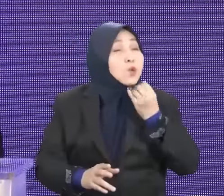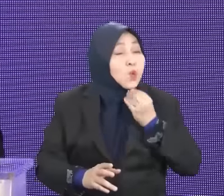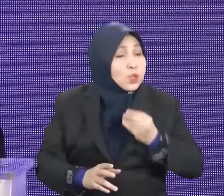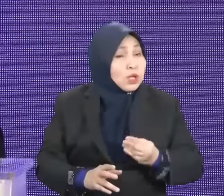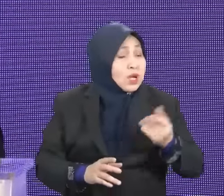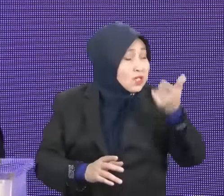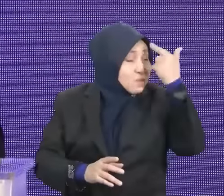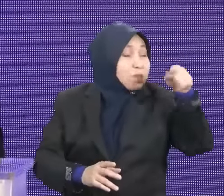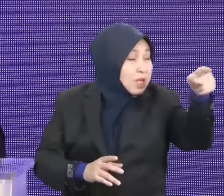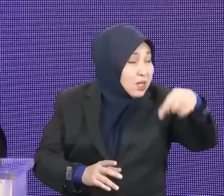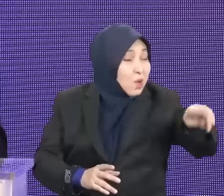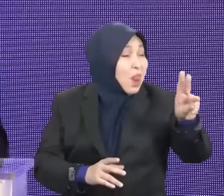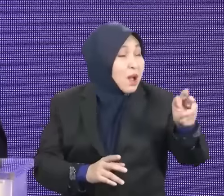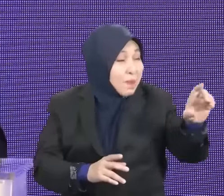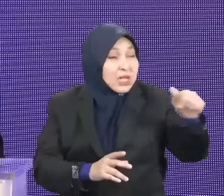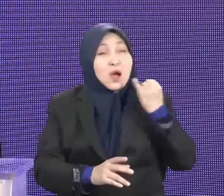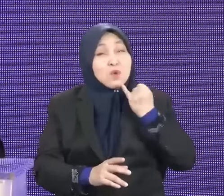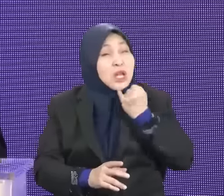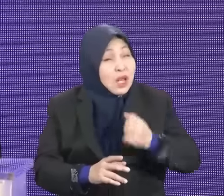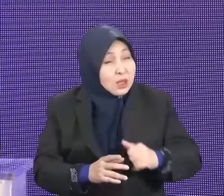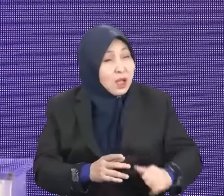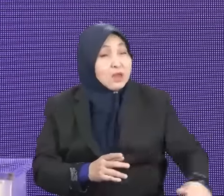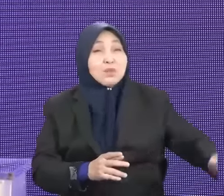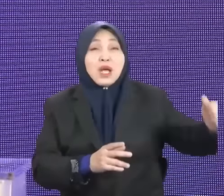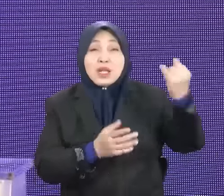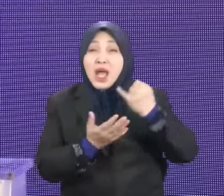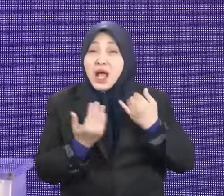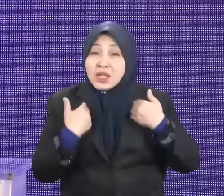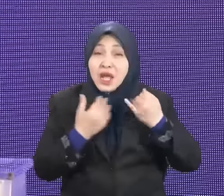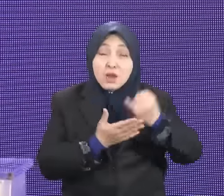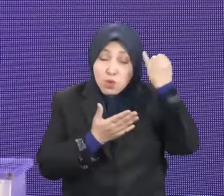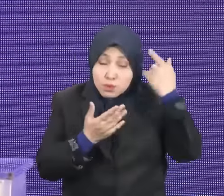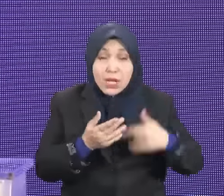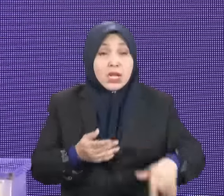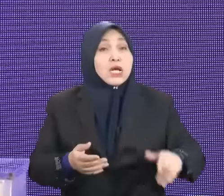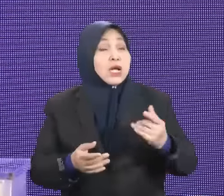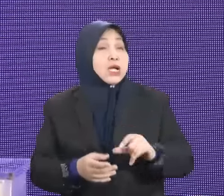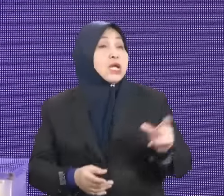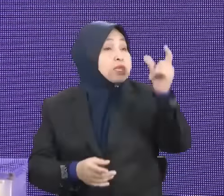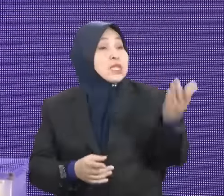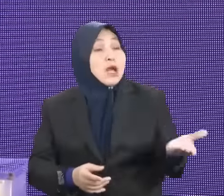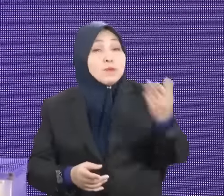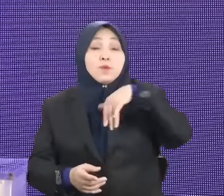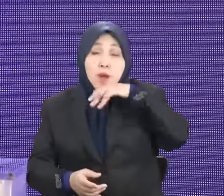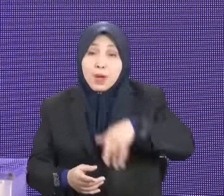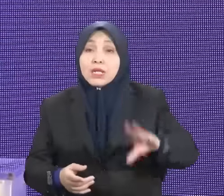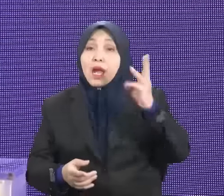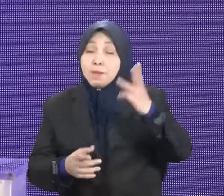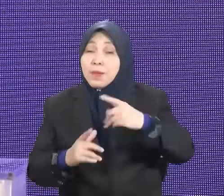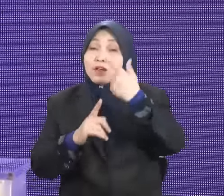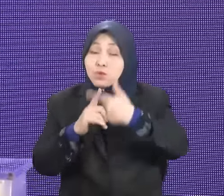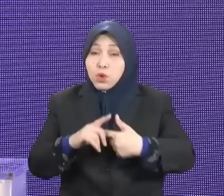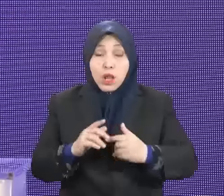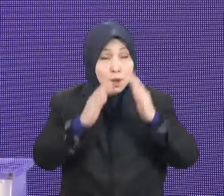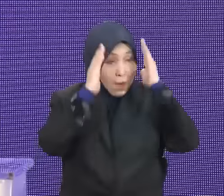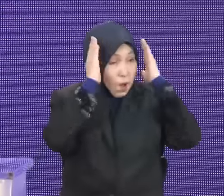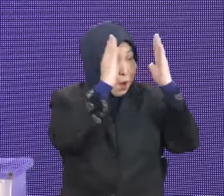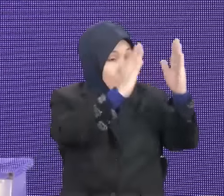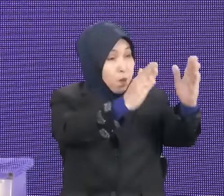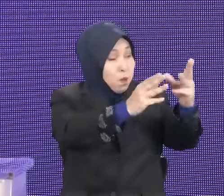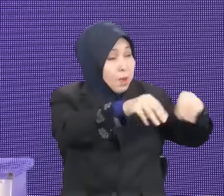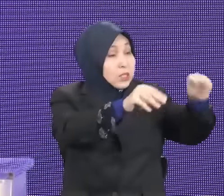berilmu kamu ini mereka memang menjadi rujukan jadi Bila Nabi datang 16 bulan menghadap ke Masjidil